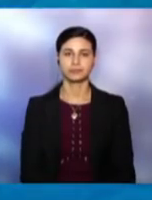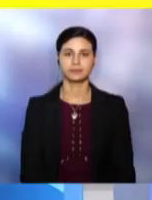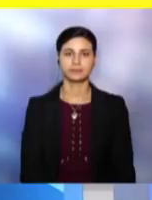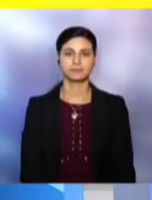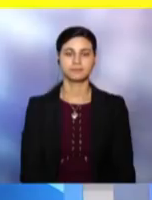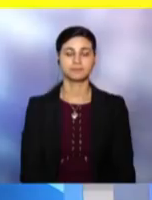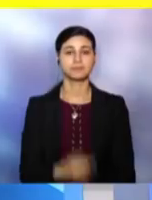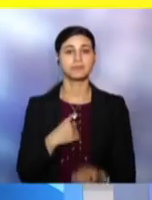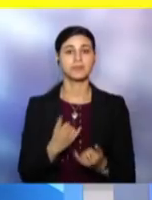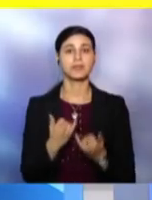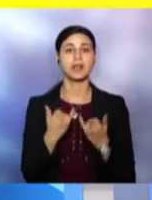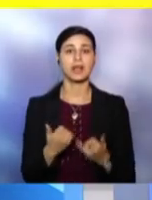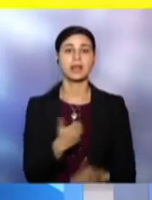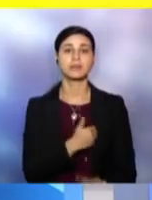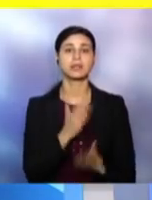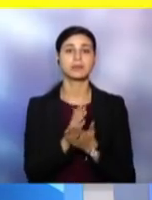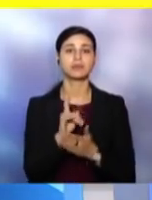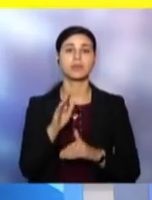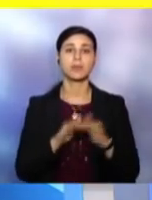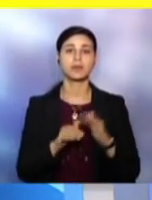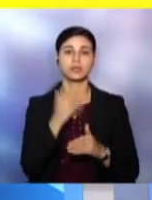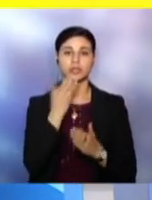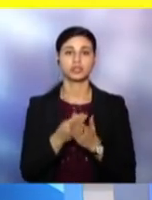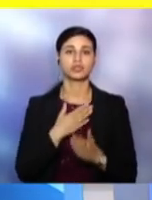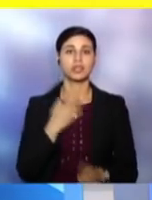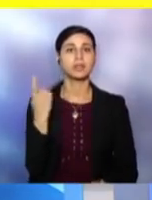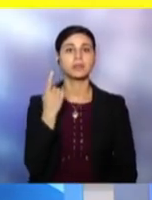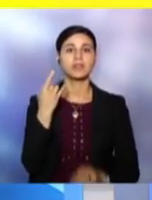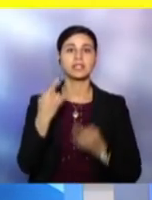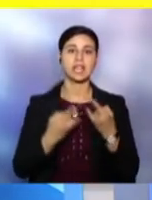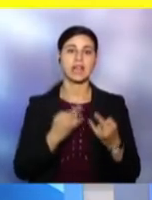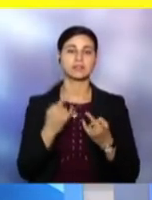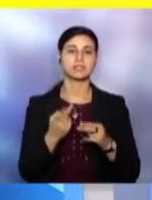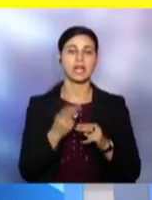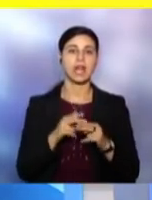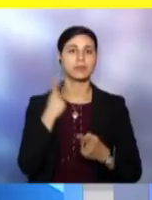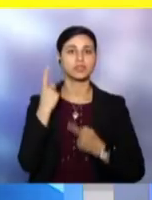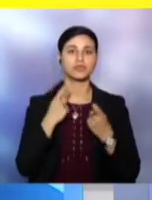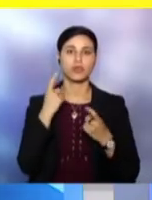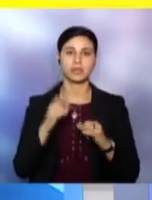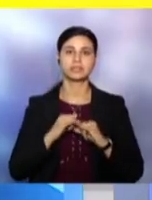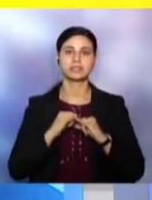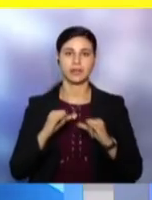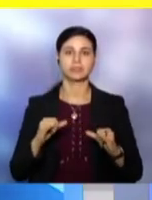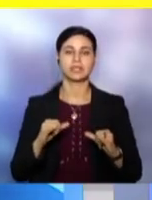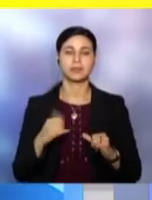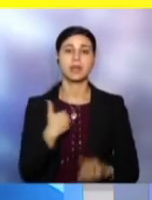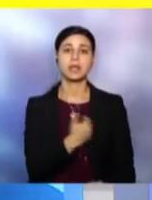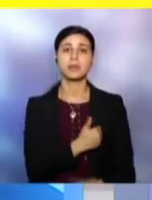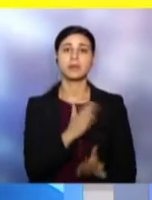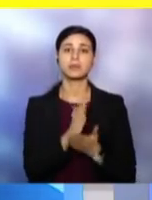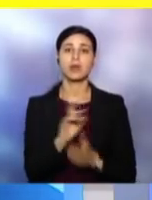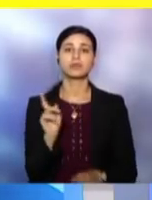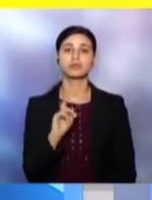მე იმედი მაქვს იმის გამო, რომ პრაქტიკულად ჩვენ მოგვიწია პირველად ტელესივრცეში ამ ინფორმაციის გავრცელება. იმედი მაქვს,